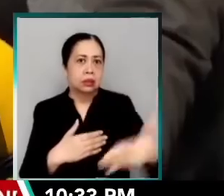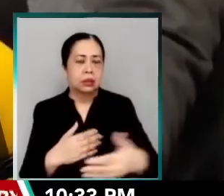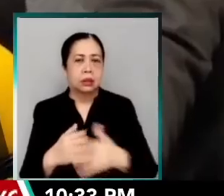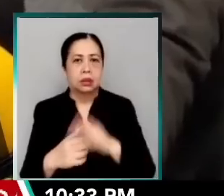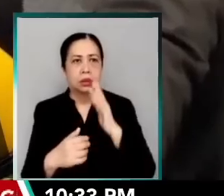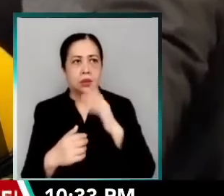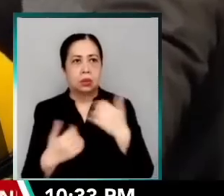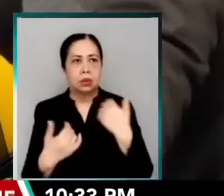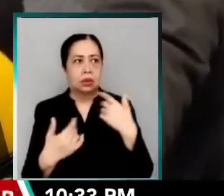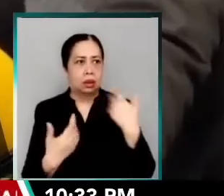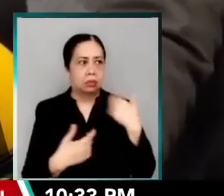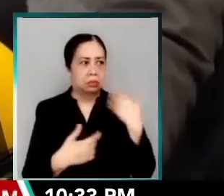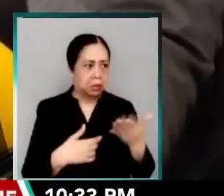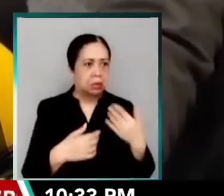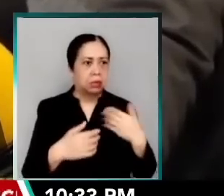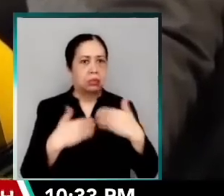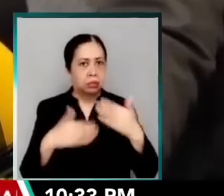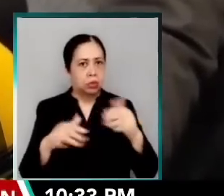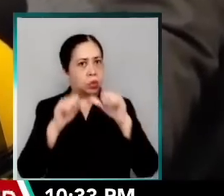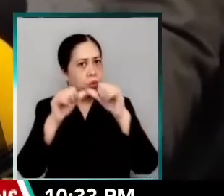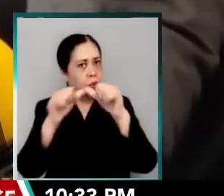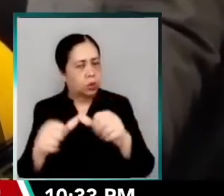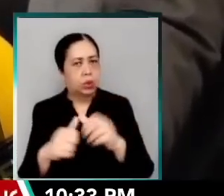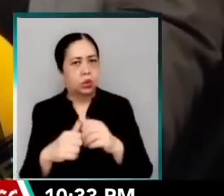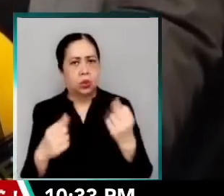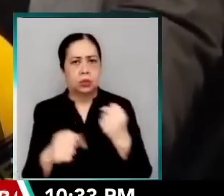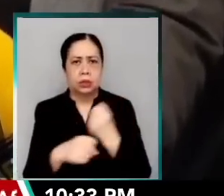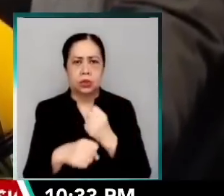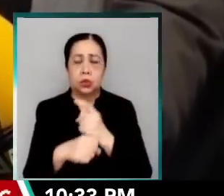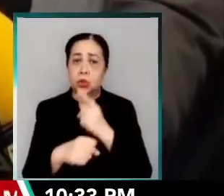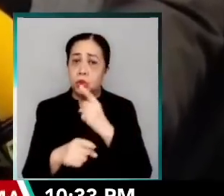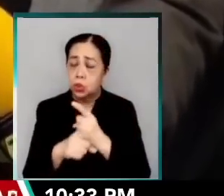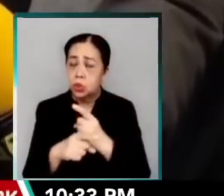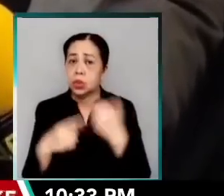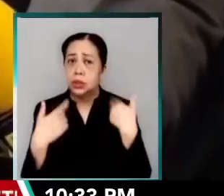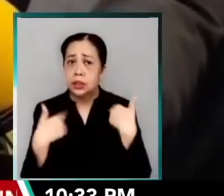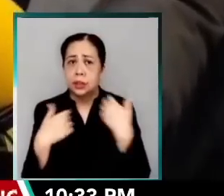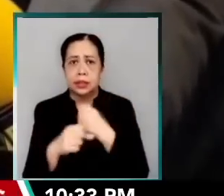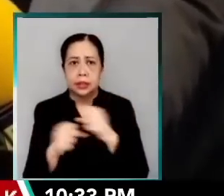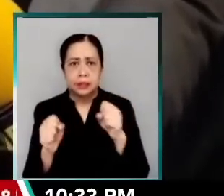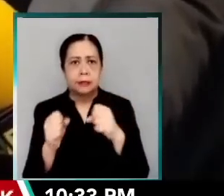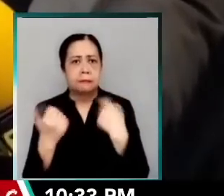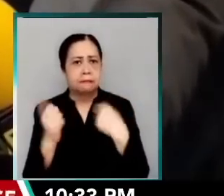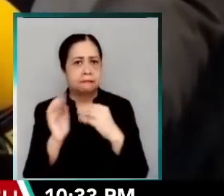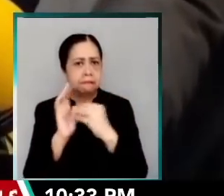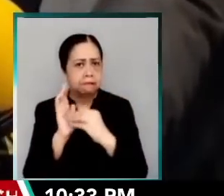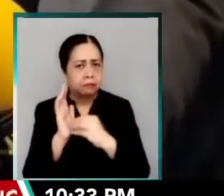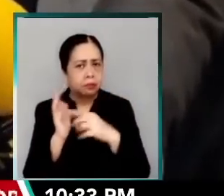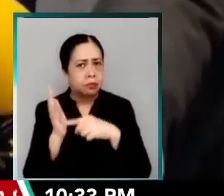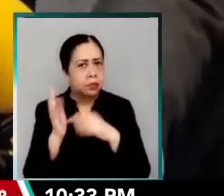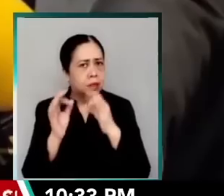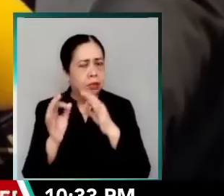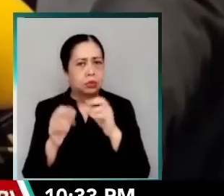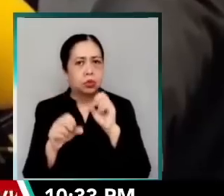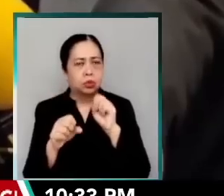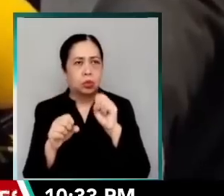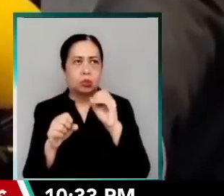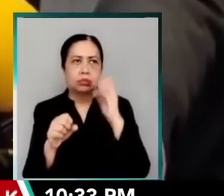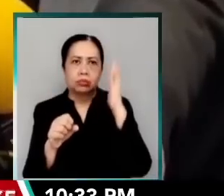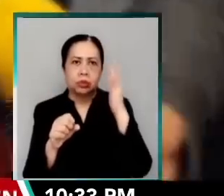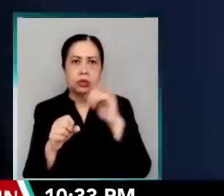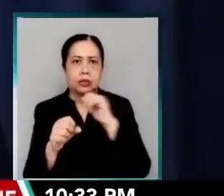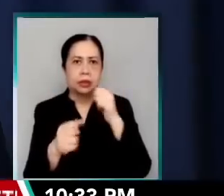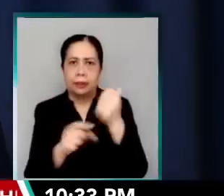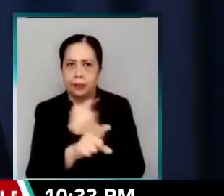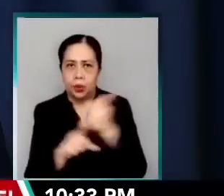So, we wanted to make sure that there are safeguards in place for possible abuse in the future. At pumahayag